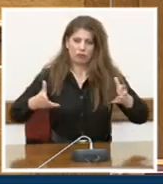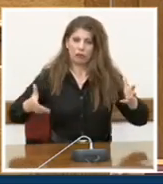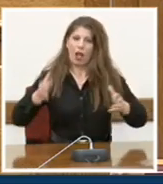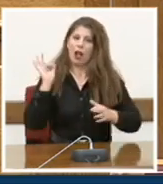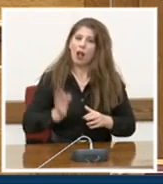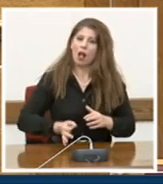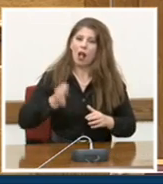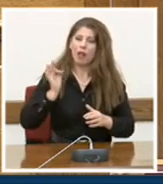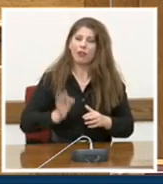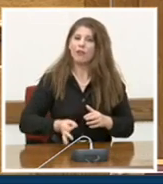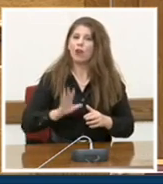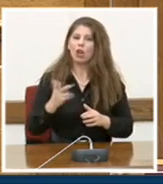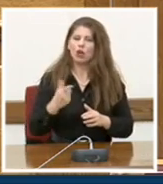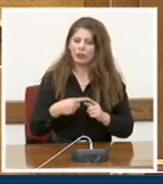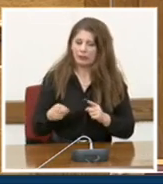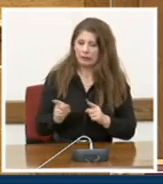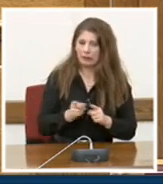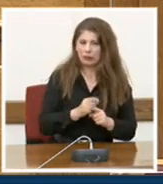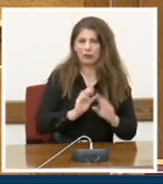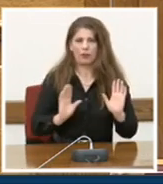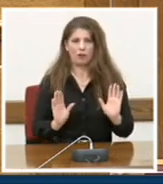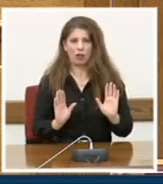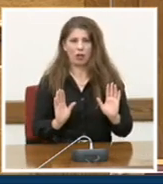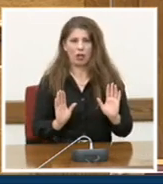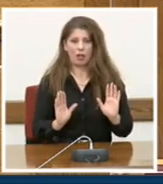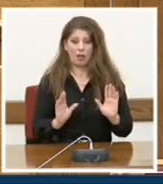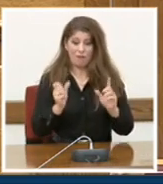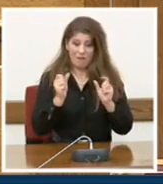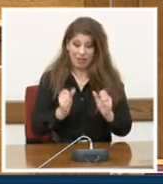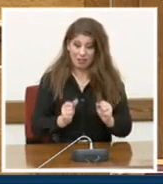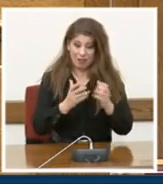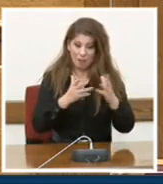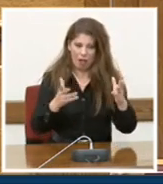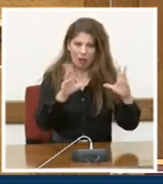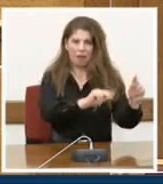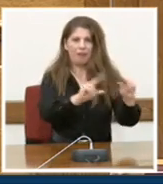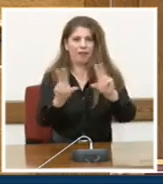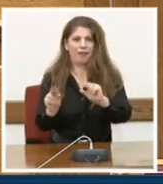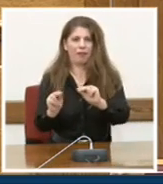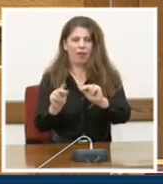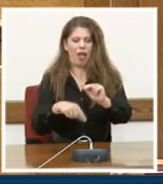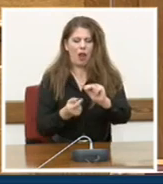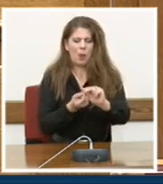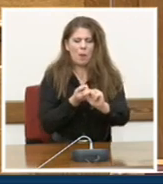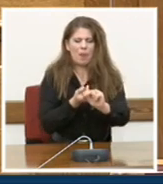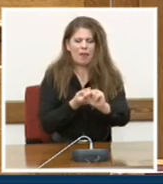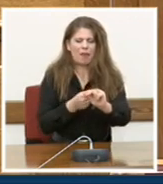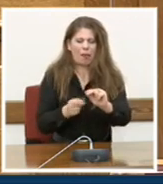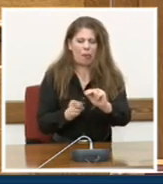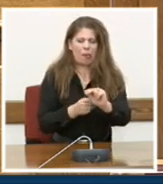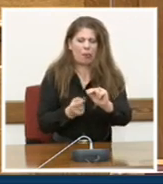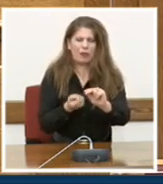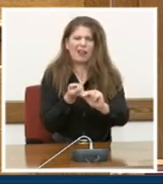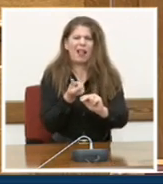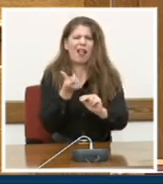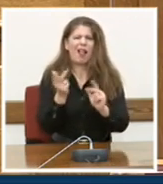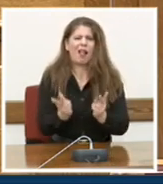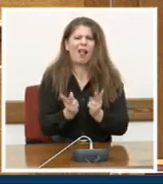τους χωρίζουν. Και αυτό δεν είναι μια εκτίμηση του ΚΚΕ που μένει κάποτε να επαληθευθεί. Είναι